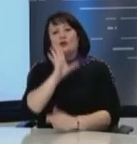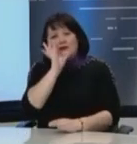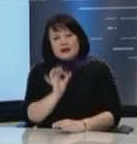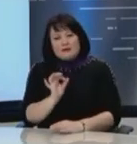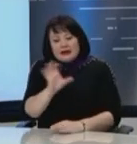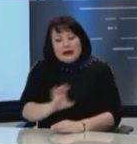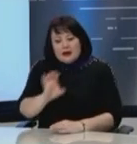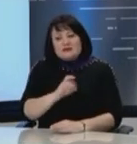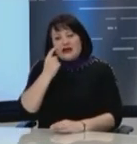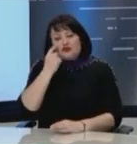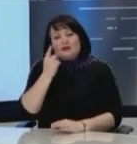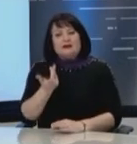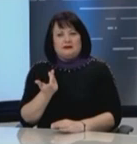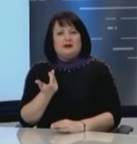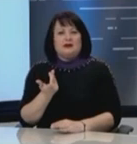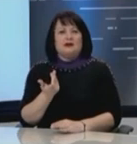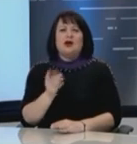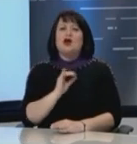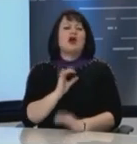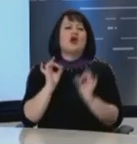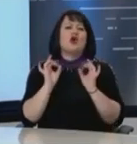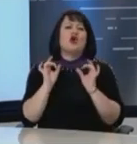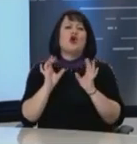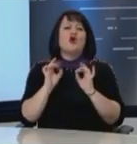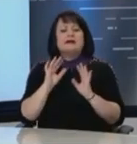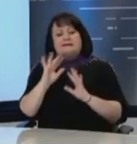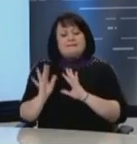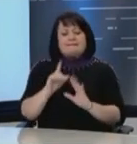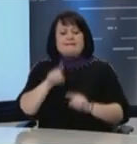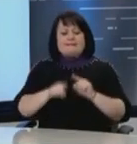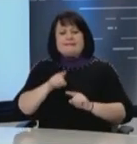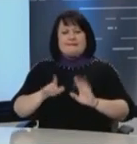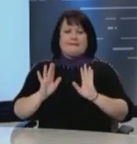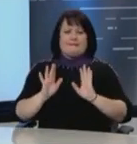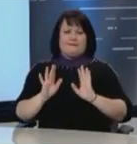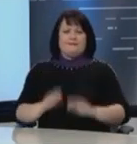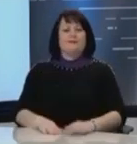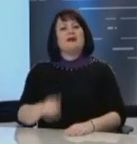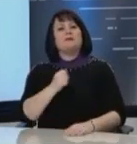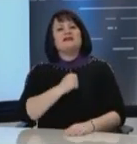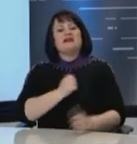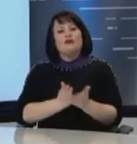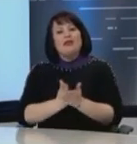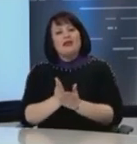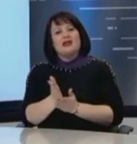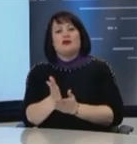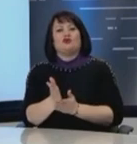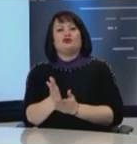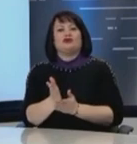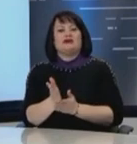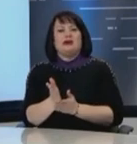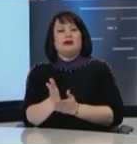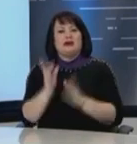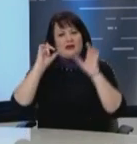αντικειμενική διερεύνηση χωρίς αστερίσκους και υποσημειώσεις. Γιατί πιστεύουμε στο κράτος δικαίου, στη δικαιοσύνη και τελικά